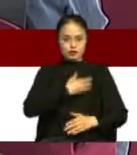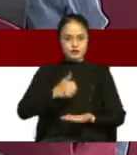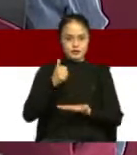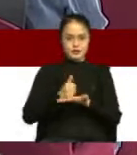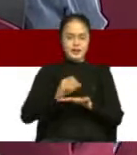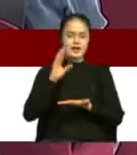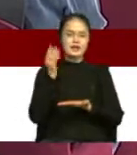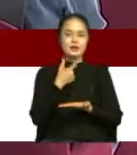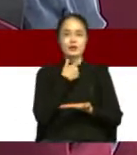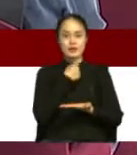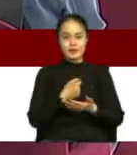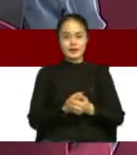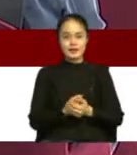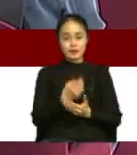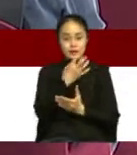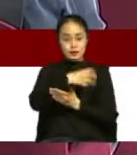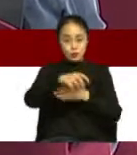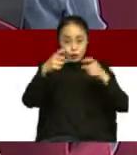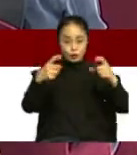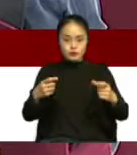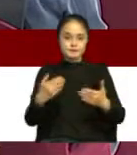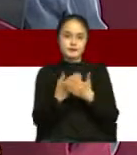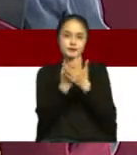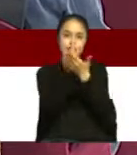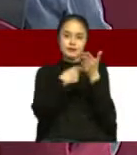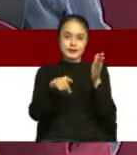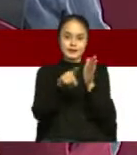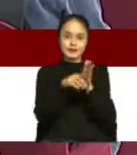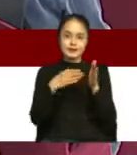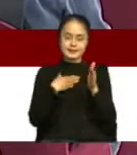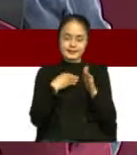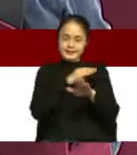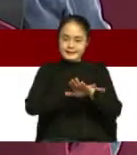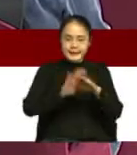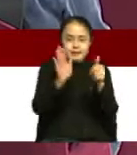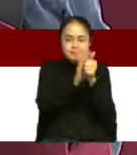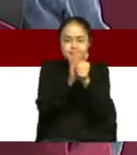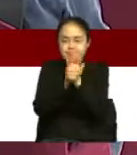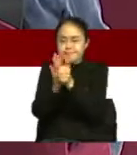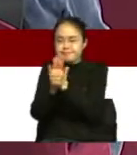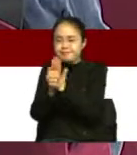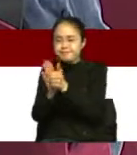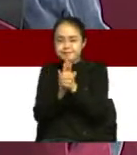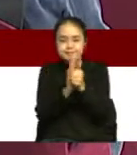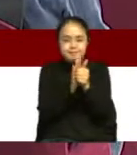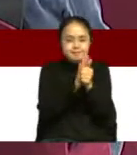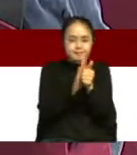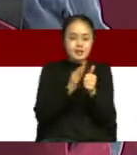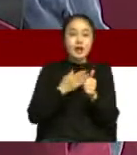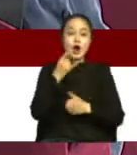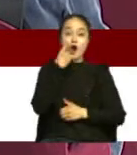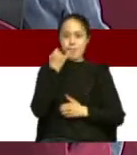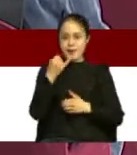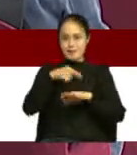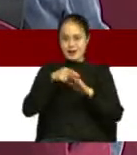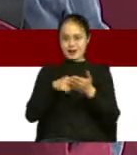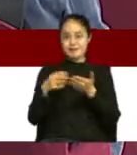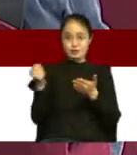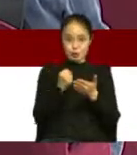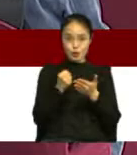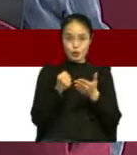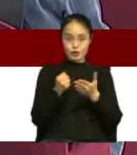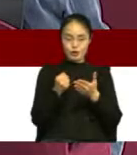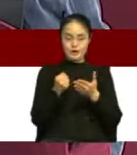더 우리 종로구 발전을 위하여 꼼꼼히 챙기는 행정, 또 섬세함으로 또 엄마 같은 마음으로